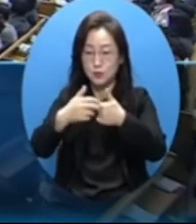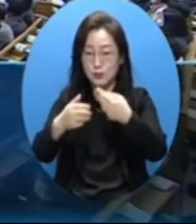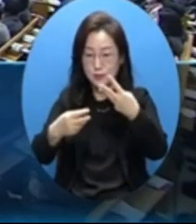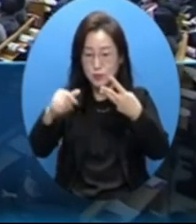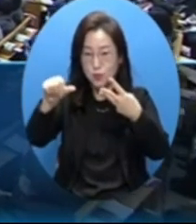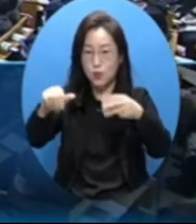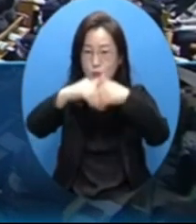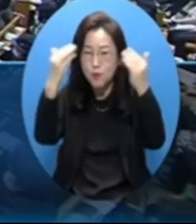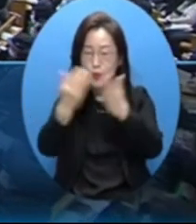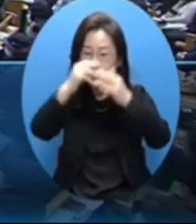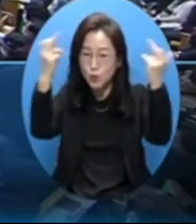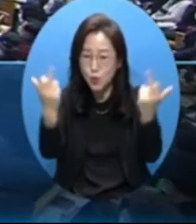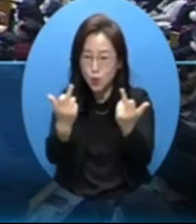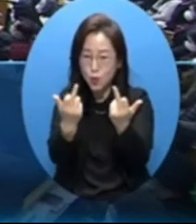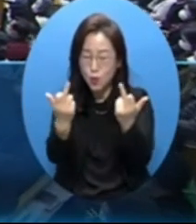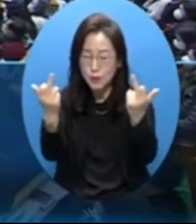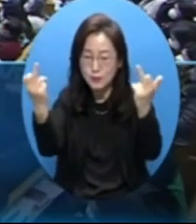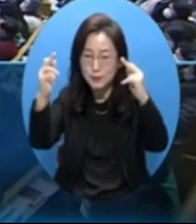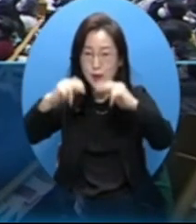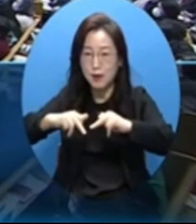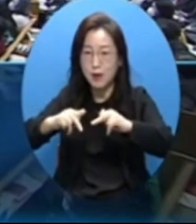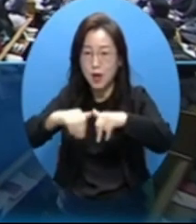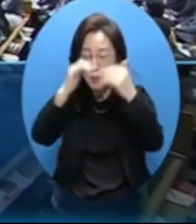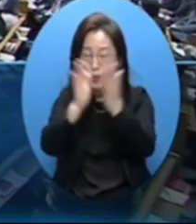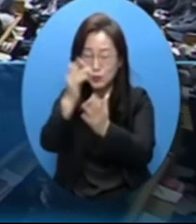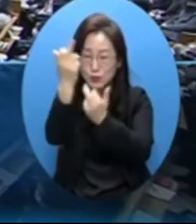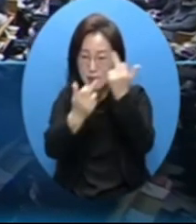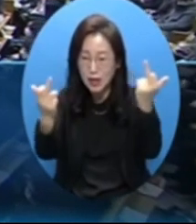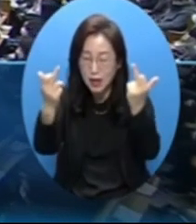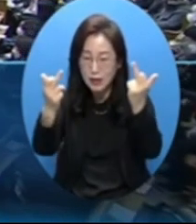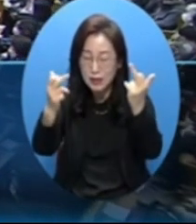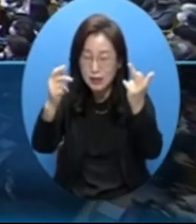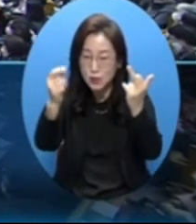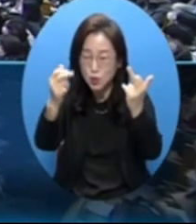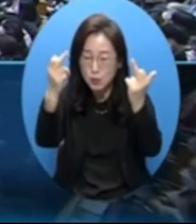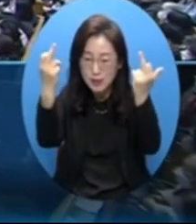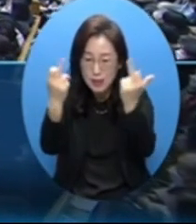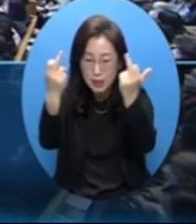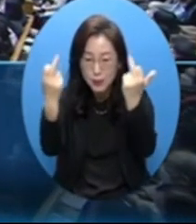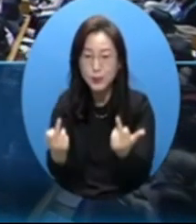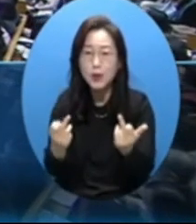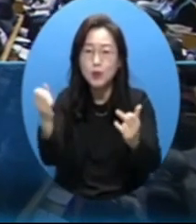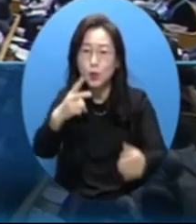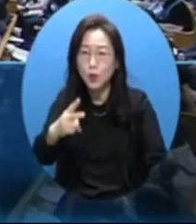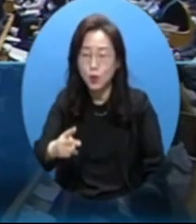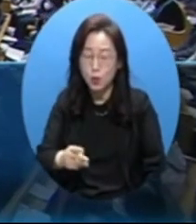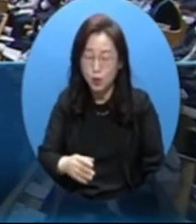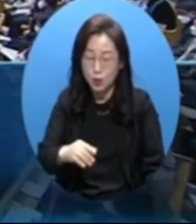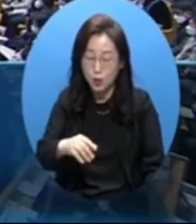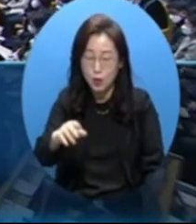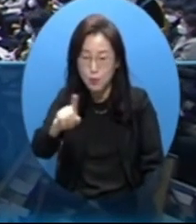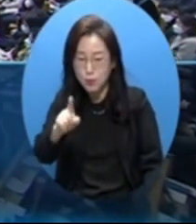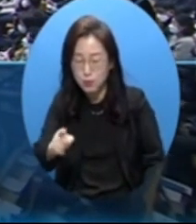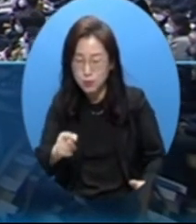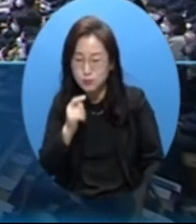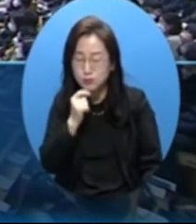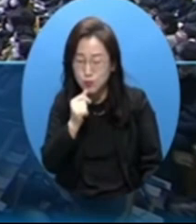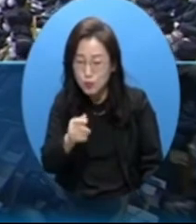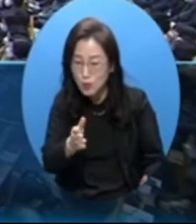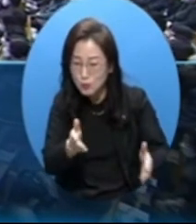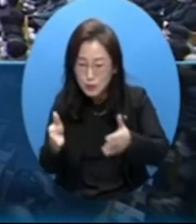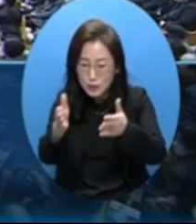모든 골짜기가 메워지고 모든 산과 작은 산이 낮아지고 굽은 것이 곧아지고 험한 길이 평탄하여 질